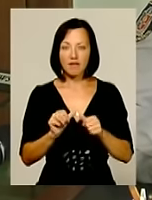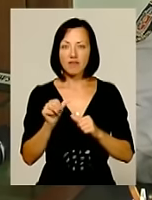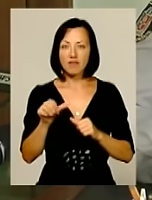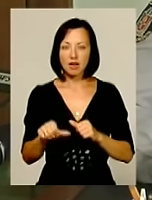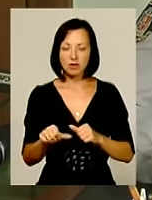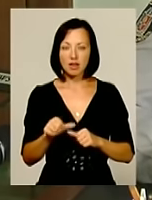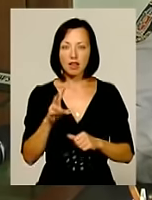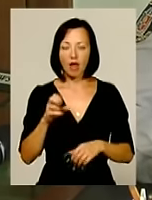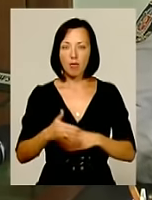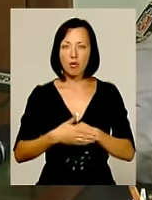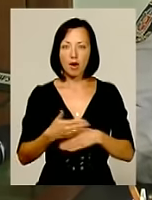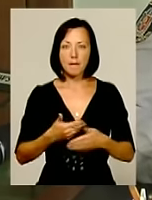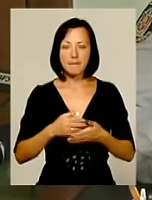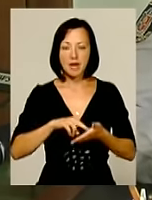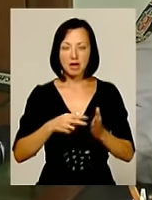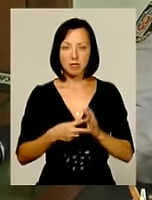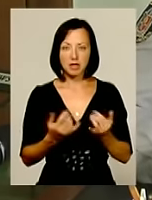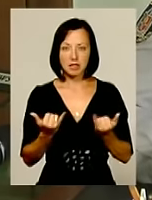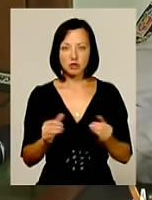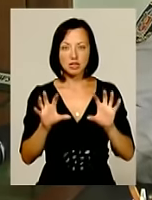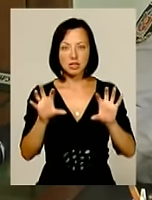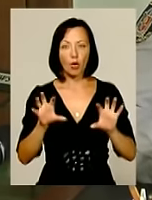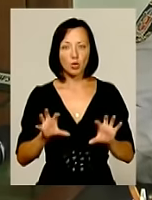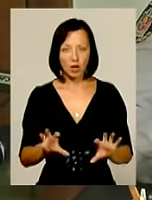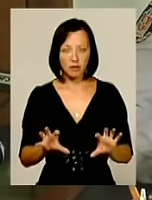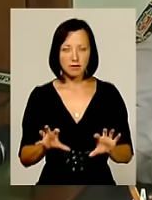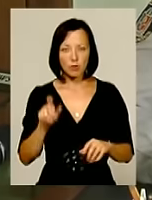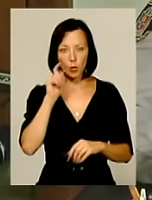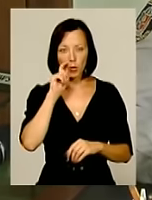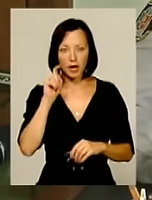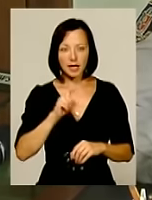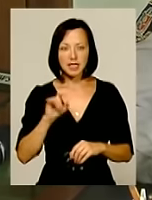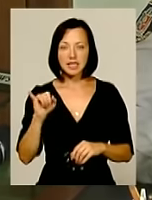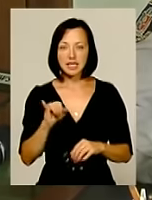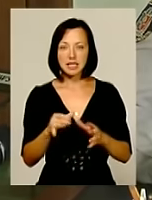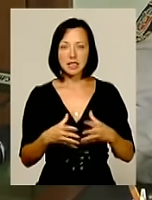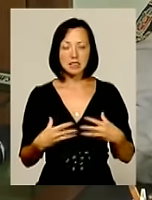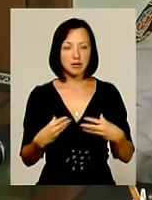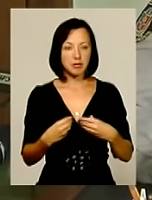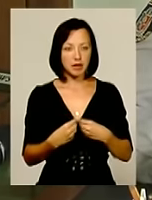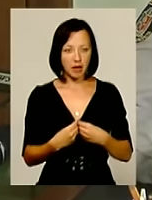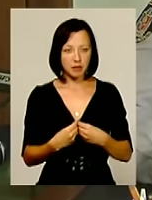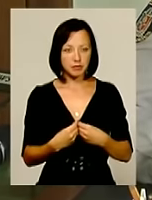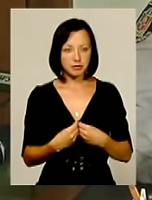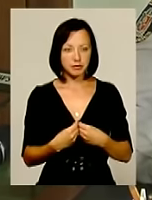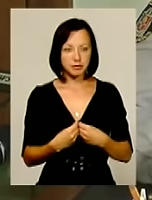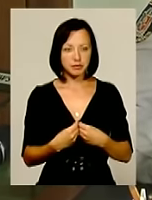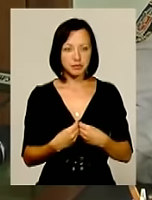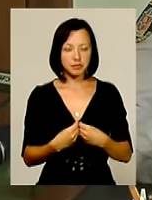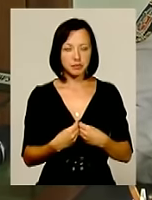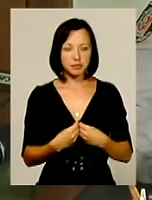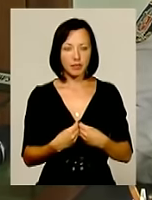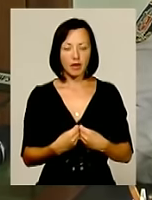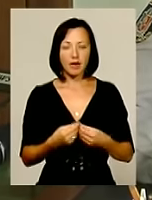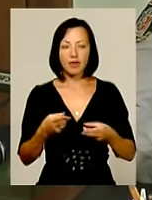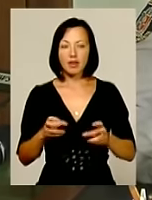за словом, на покарання передбачено сьогодні діючим законодавством України. І сім'я, в